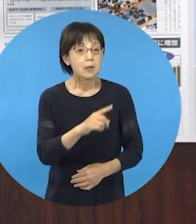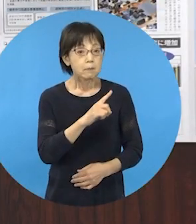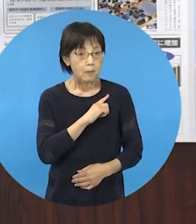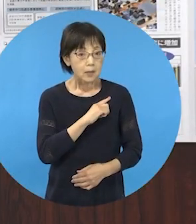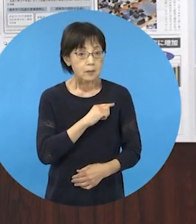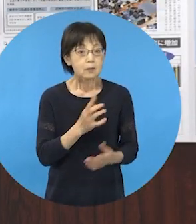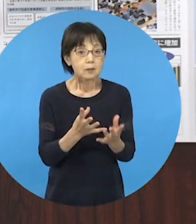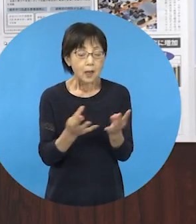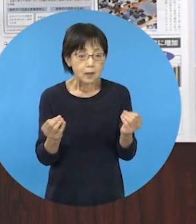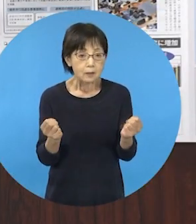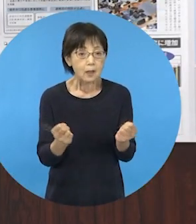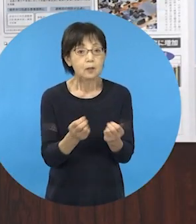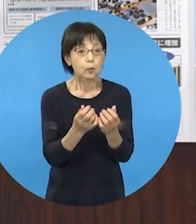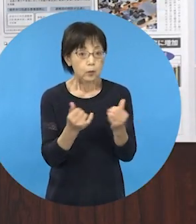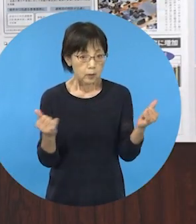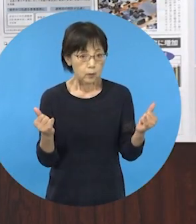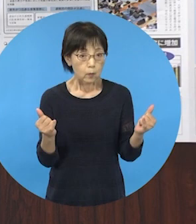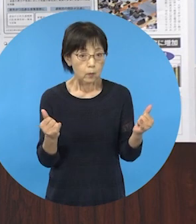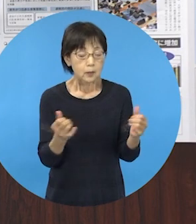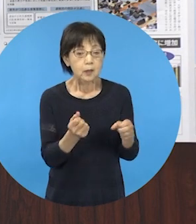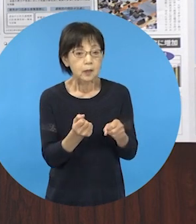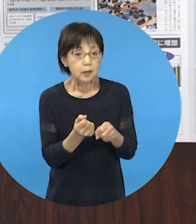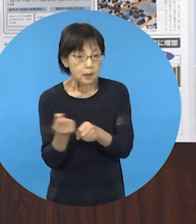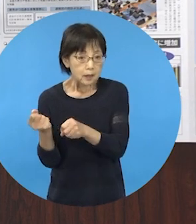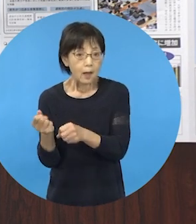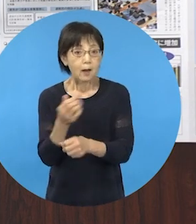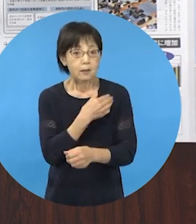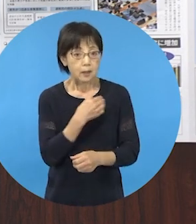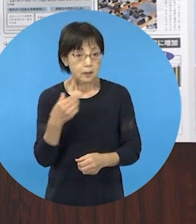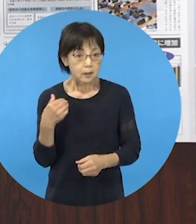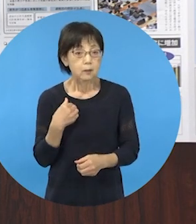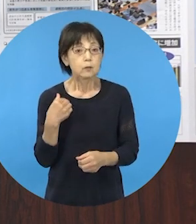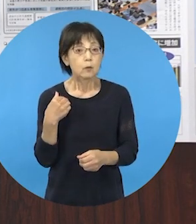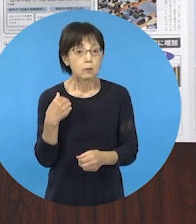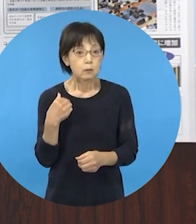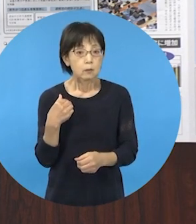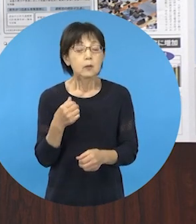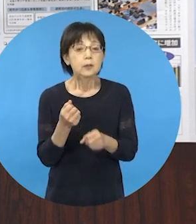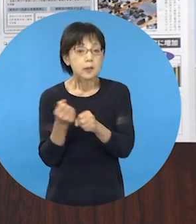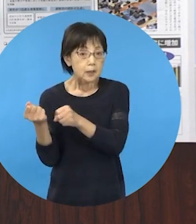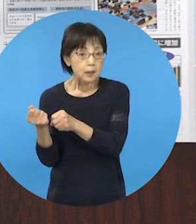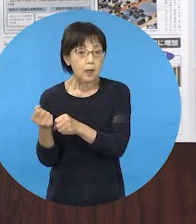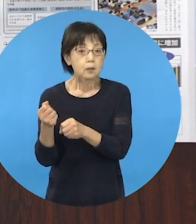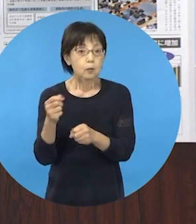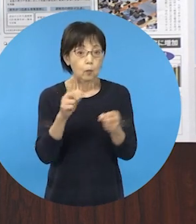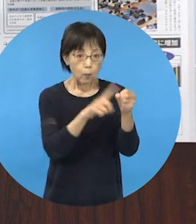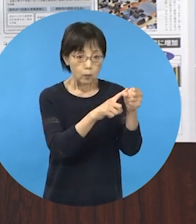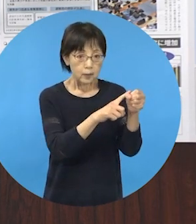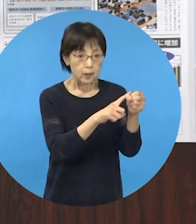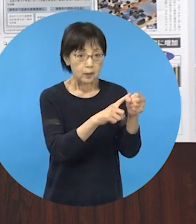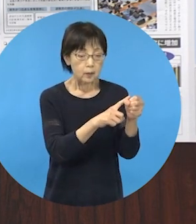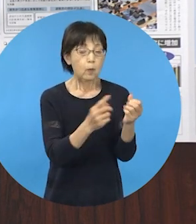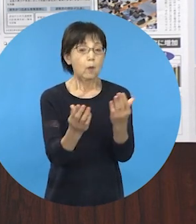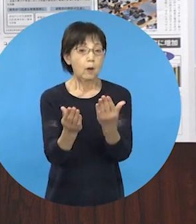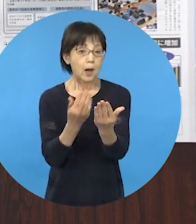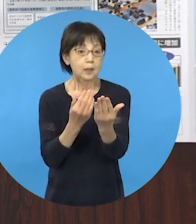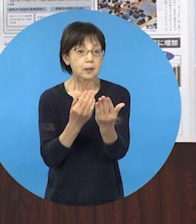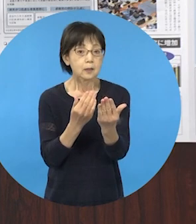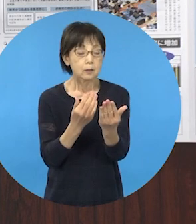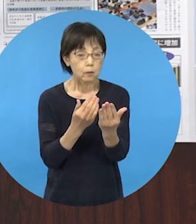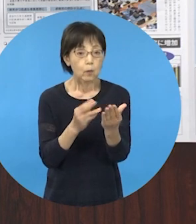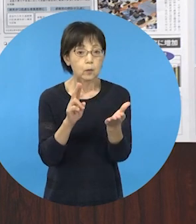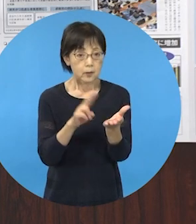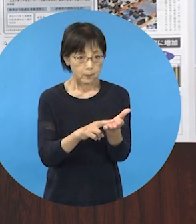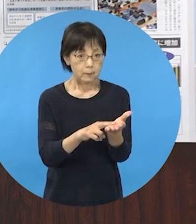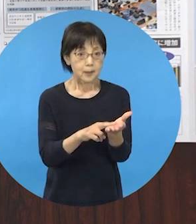より多くの市民の方に避難所に避難していただけるよう市が指定する避難所の利用方法